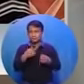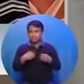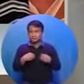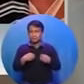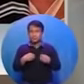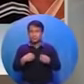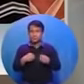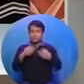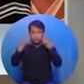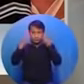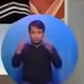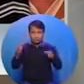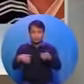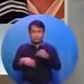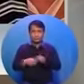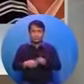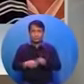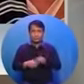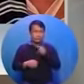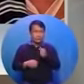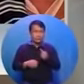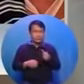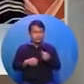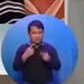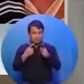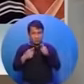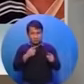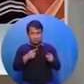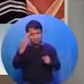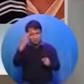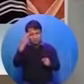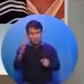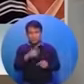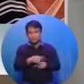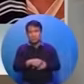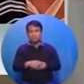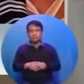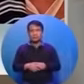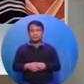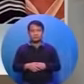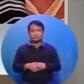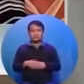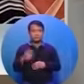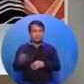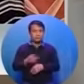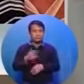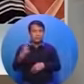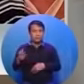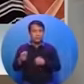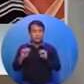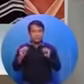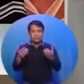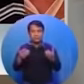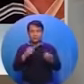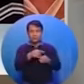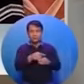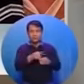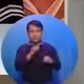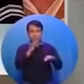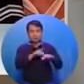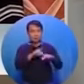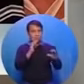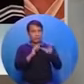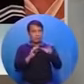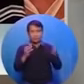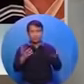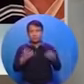Hindi ko rin po alam kung bakit po ayaw nila po makipag-usap. Matagal na rin po kasing wala akong contact sa kanila.